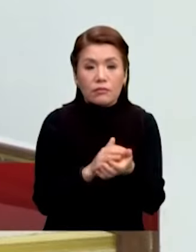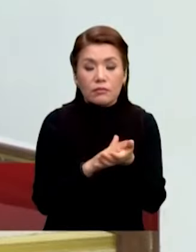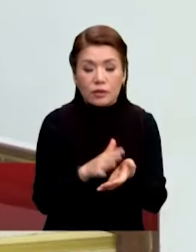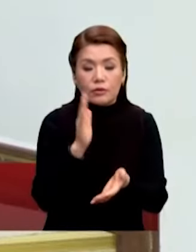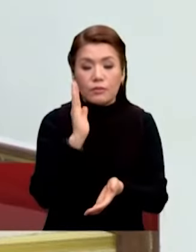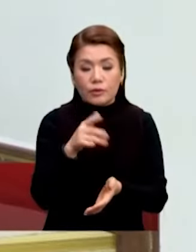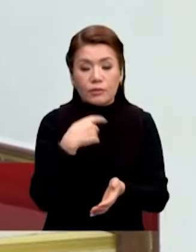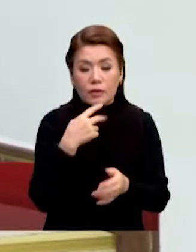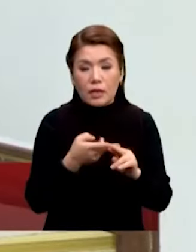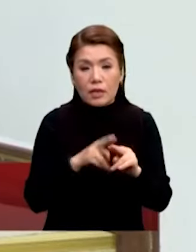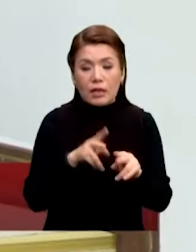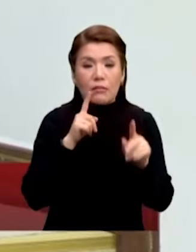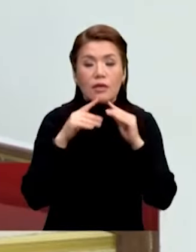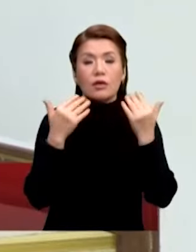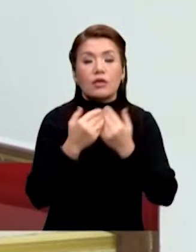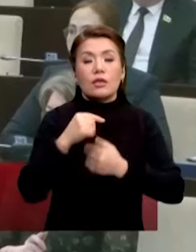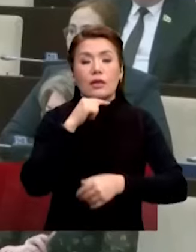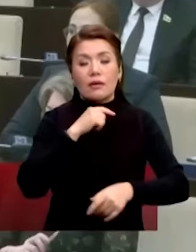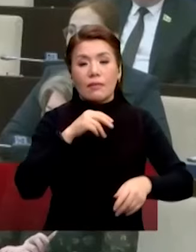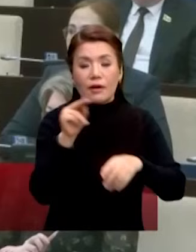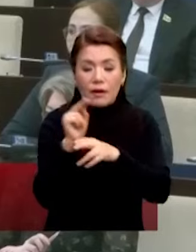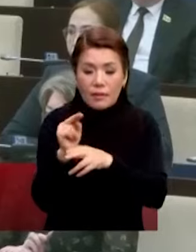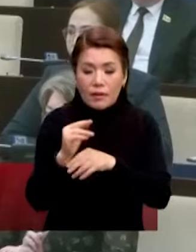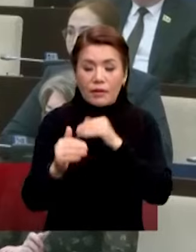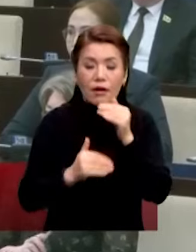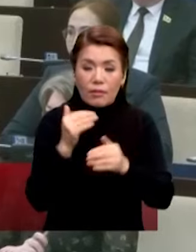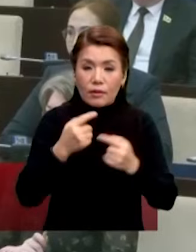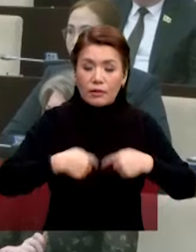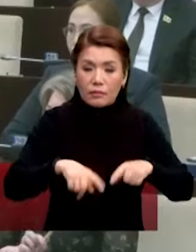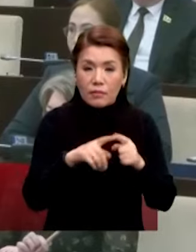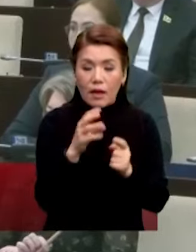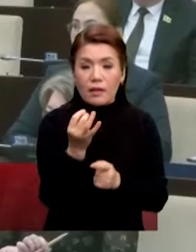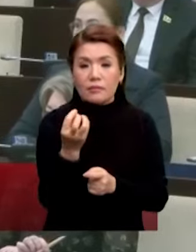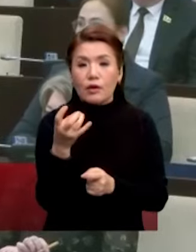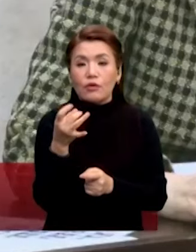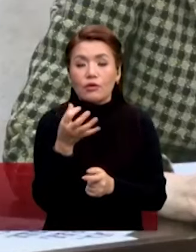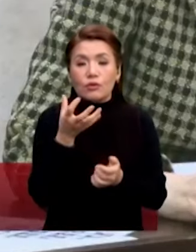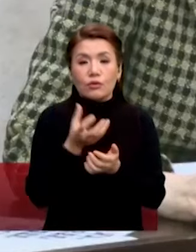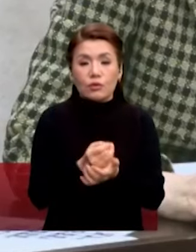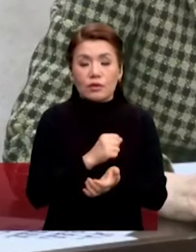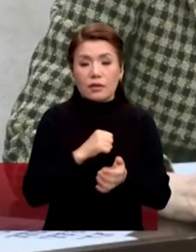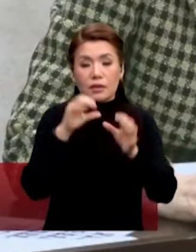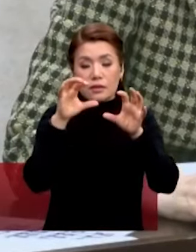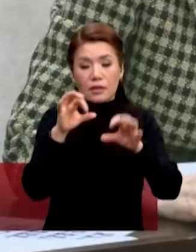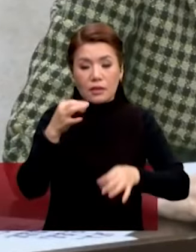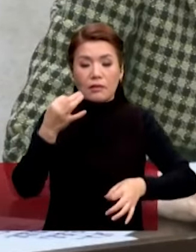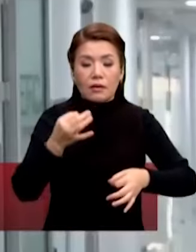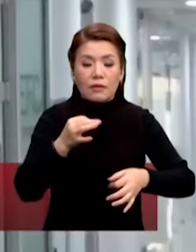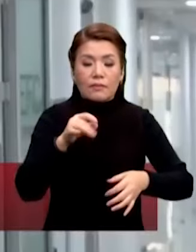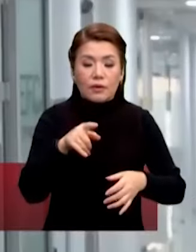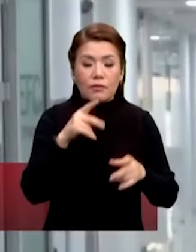деп отыр. Ал мәжілістегі экономикалық реформа және өңірлік даму комитетінің өкілі Анас Баққожаев бар мәселе қолданыстағы заңдардың осалдығынан деген